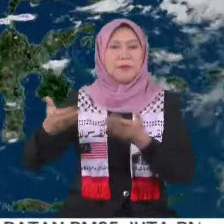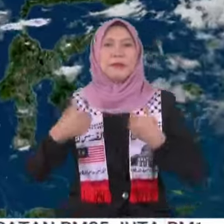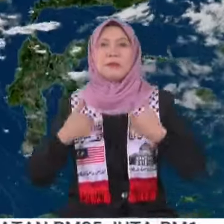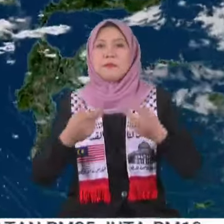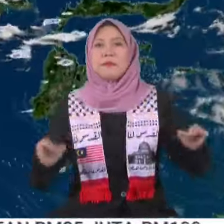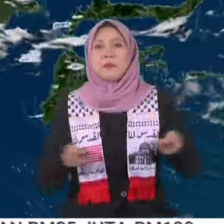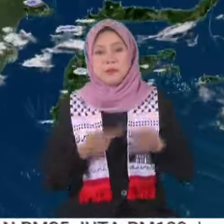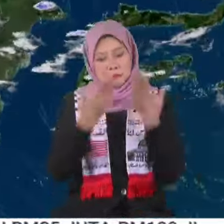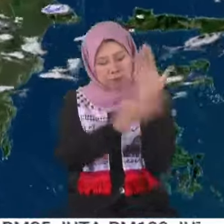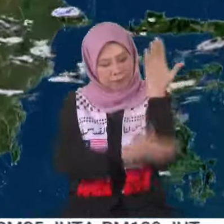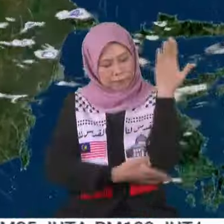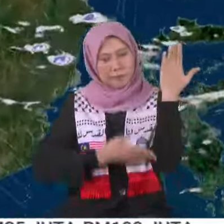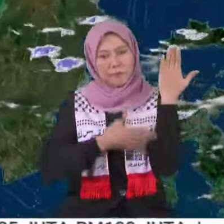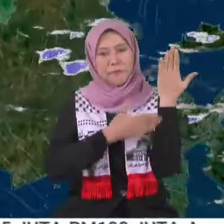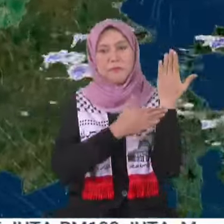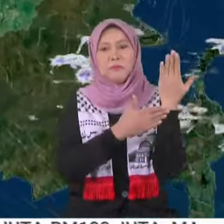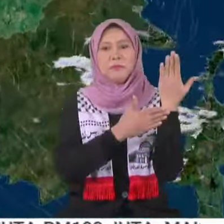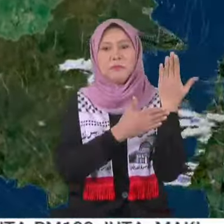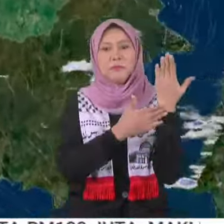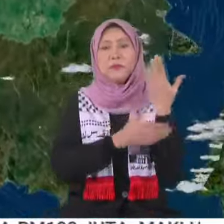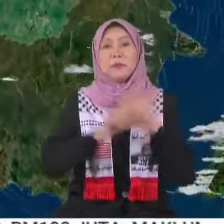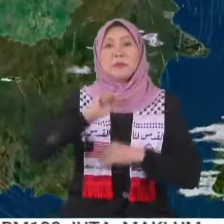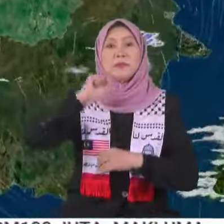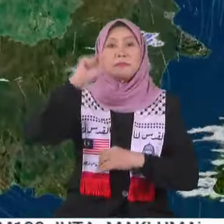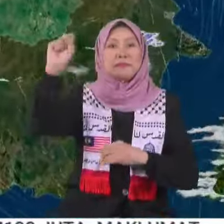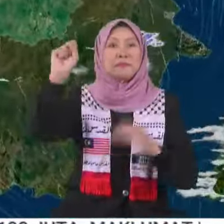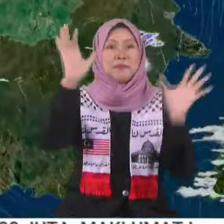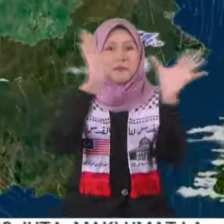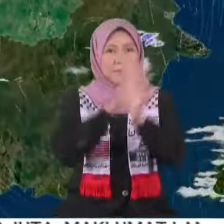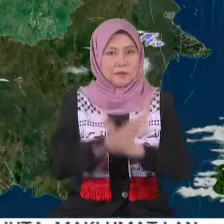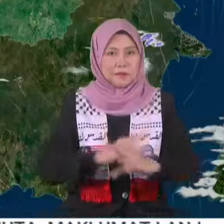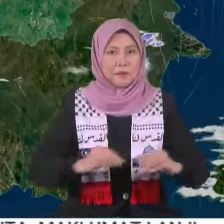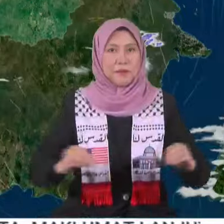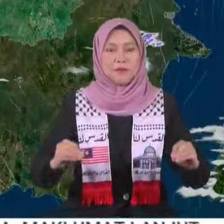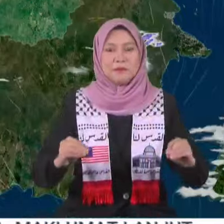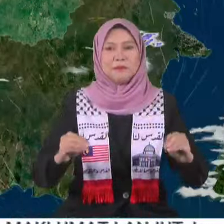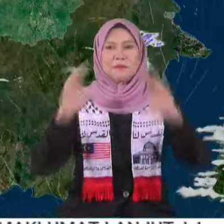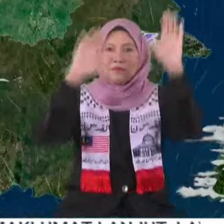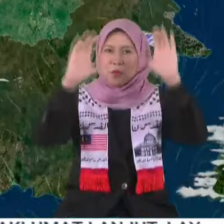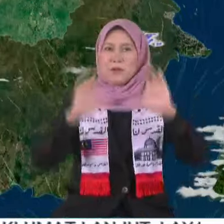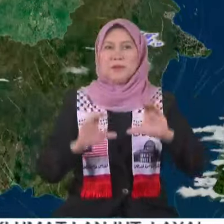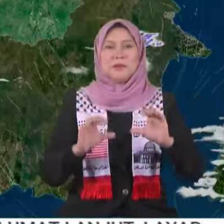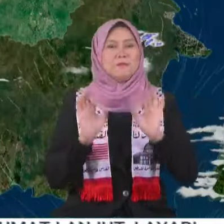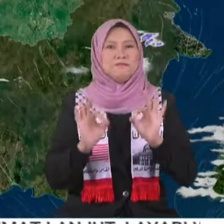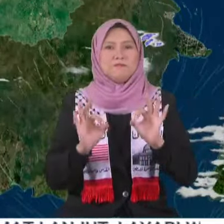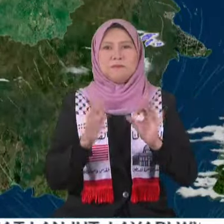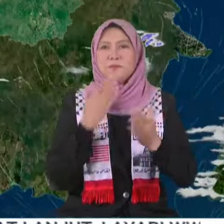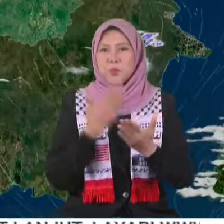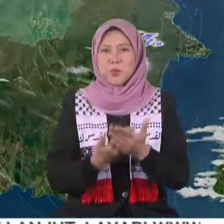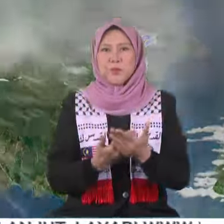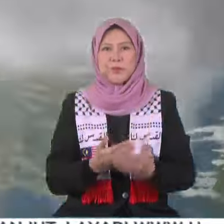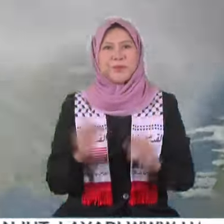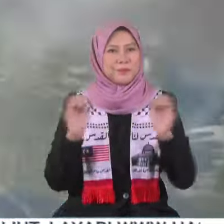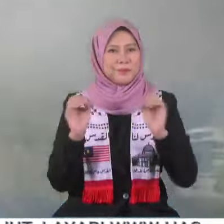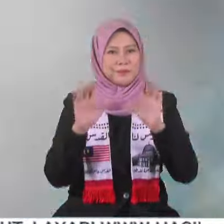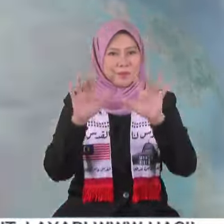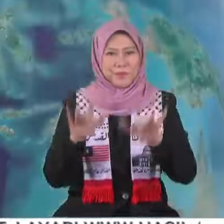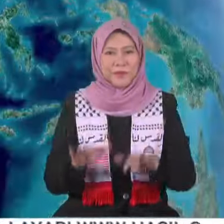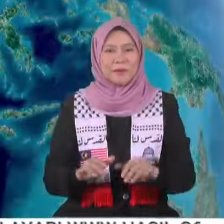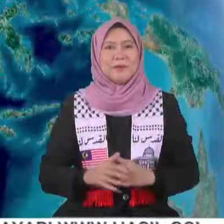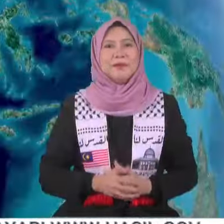di Semenanjung dan hampir keseluruhan di Sabah dan juga Sarawak keadaan cuaca baik dan tiada hujan. Seperti yang anda lihat juga